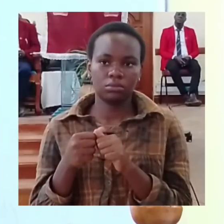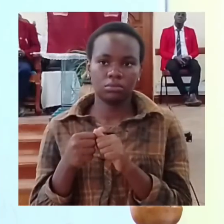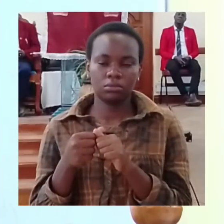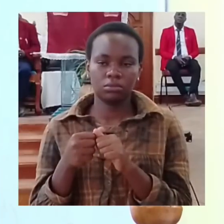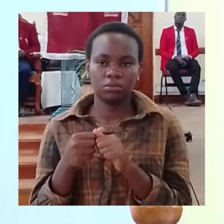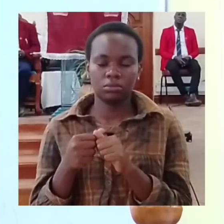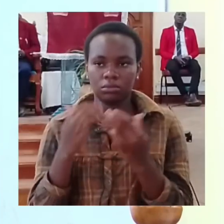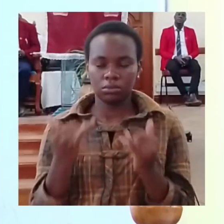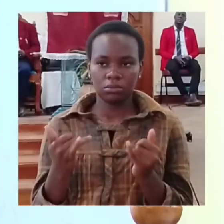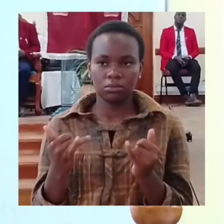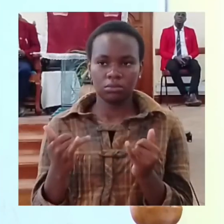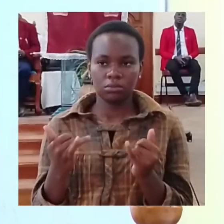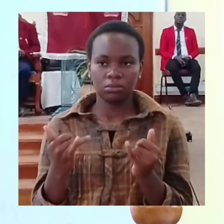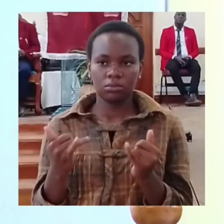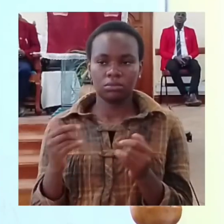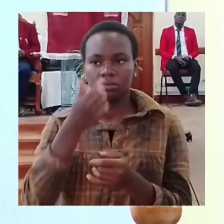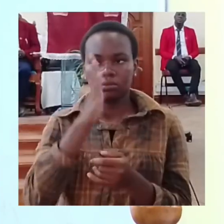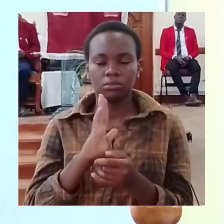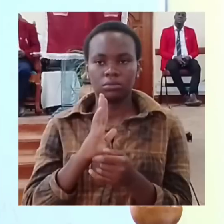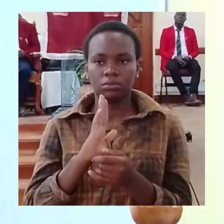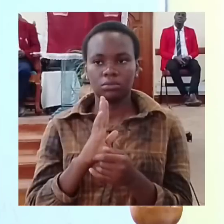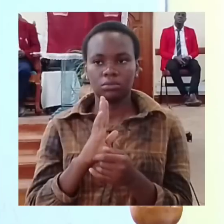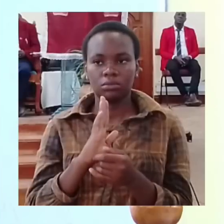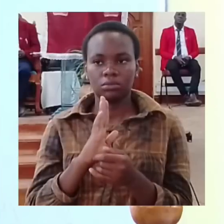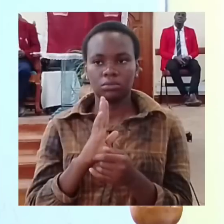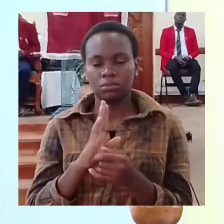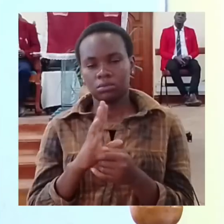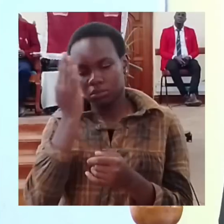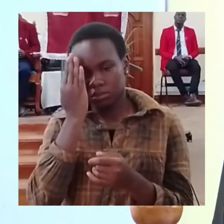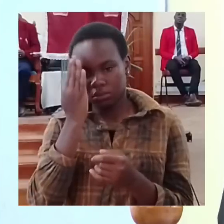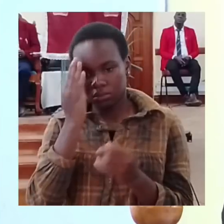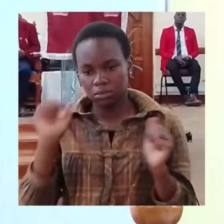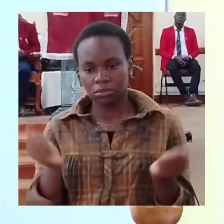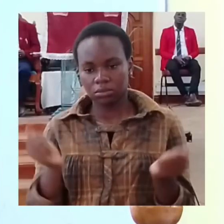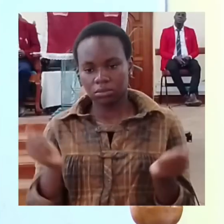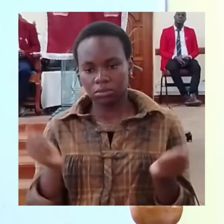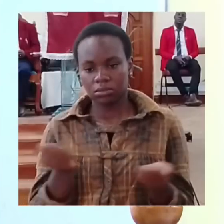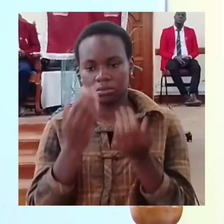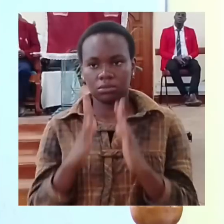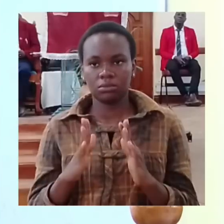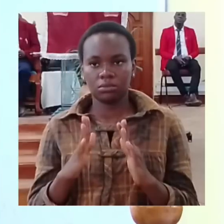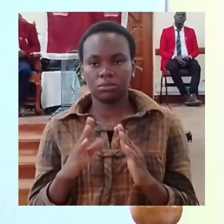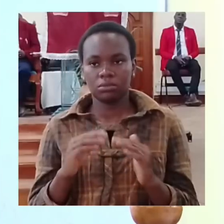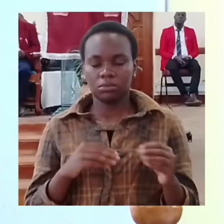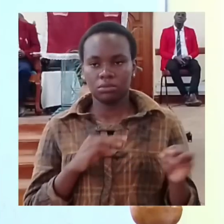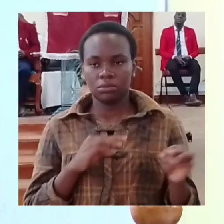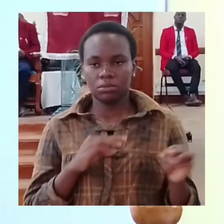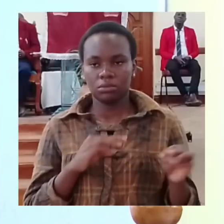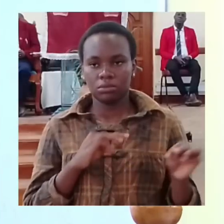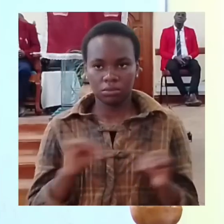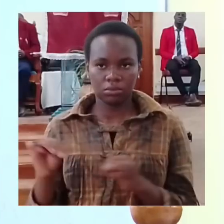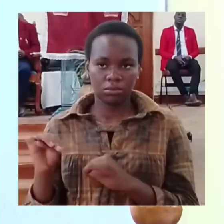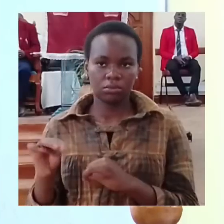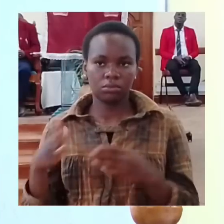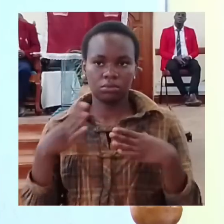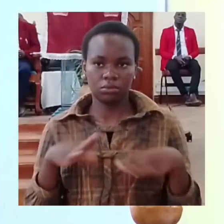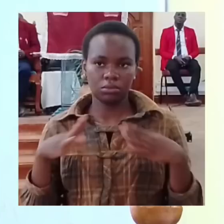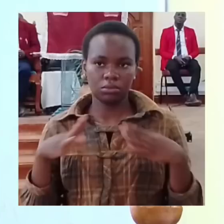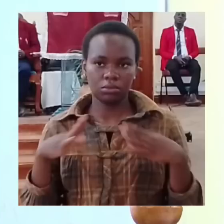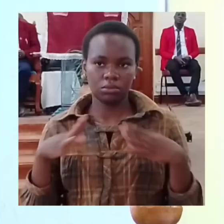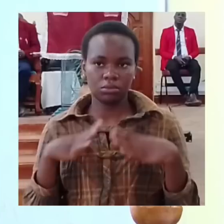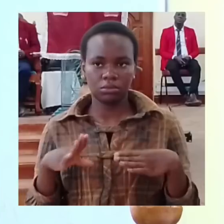na rĩrĩ, Ngai nĩ arehithĩirie Israeli mũhonokia, aumĩte rũciaro rwa mũndũ ũcio